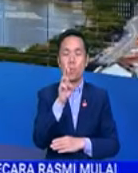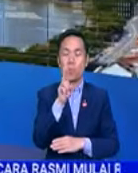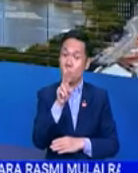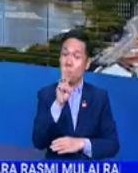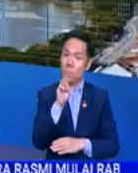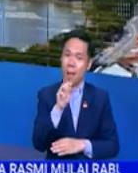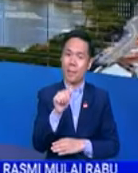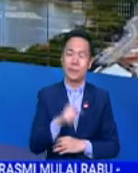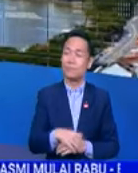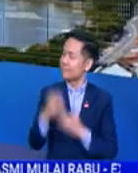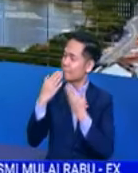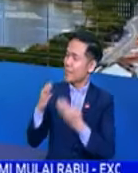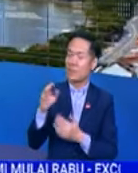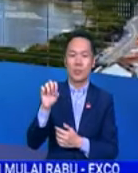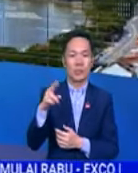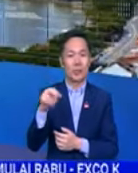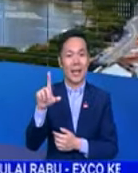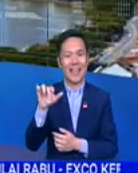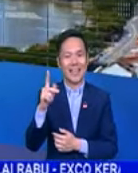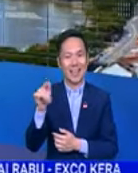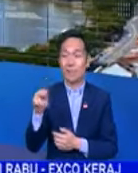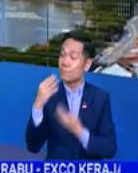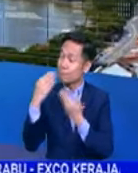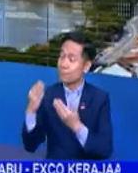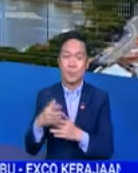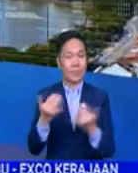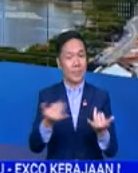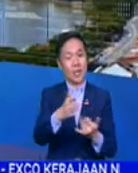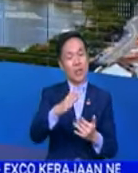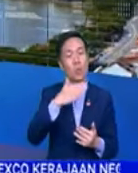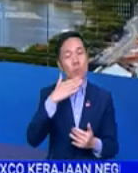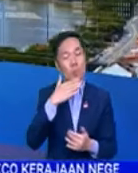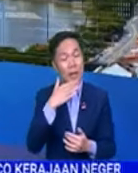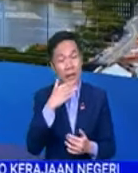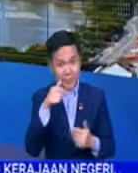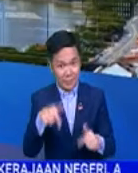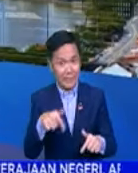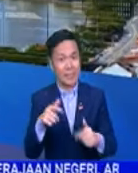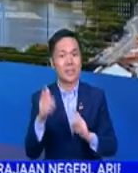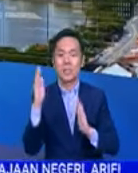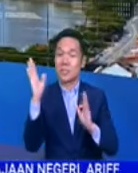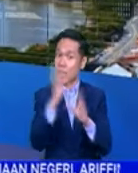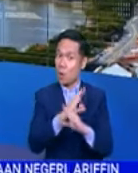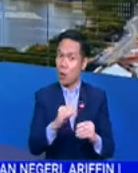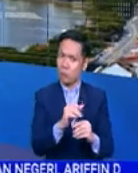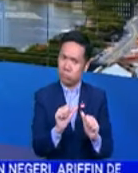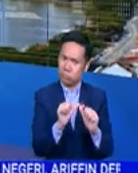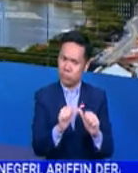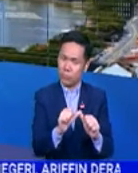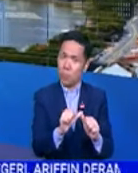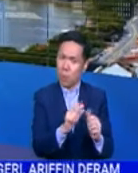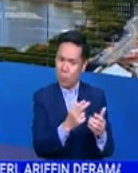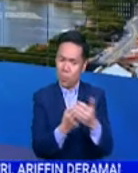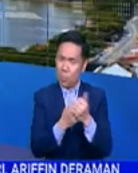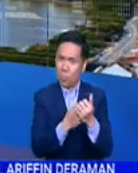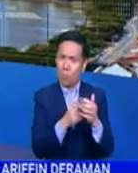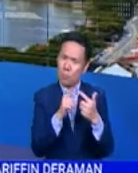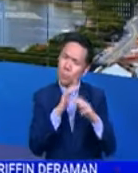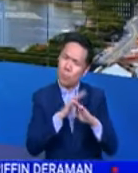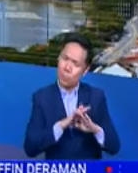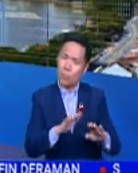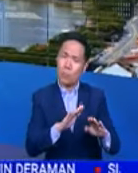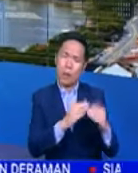Baik, terima kasih Syadikin. Dalam perkembangan sama, generasi muda khususnya di Sarawak diharap meneruskan semangat perpaduan, harmoni dan